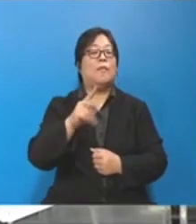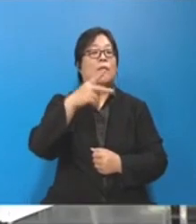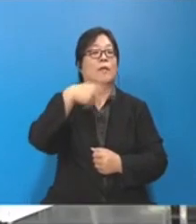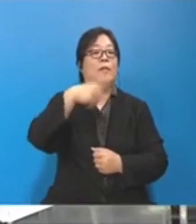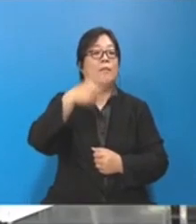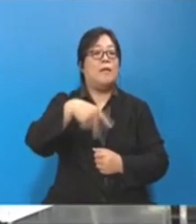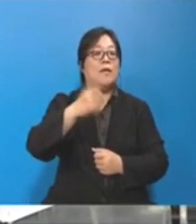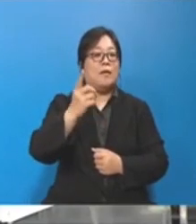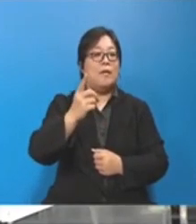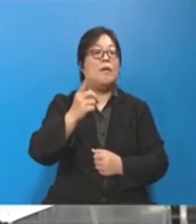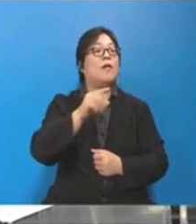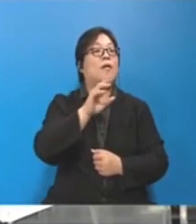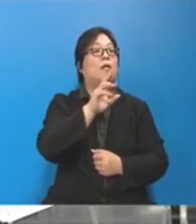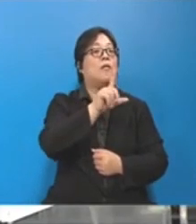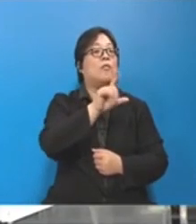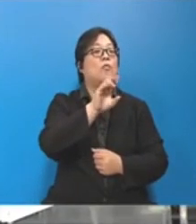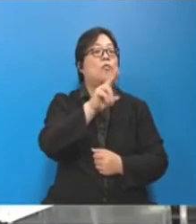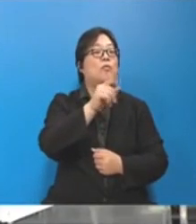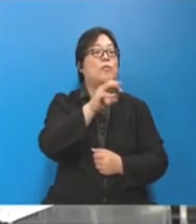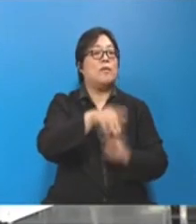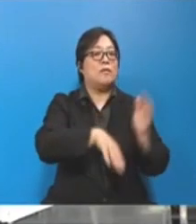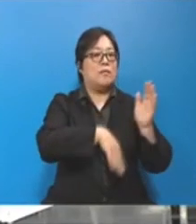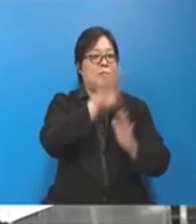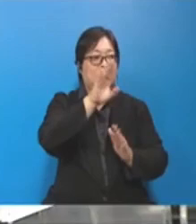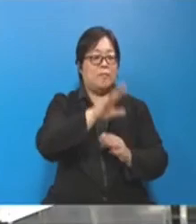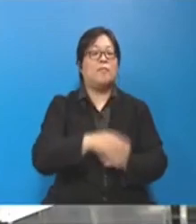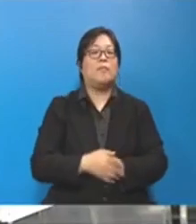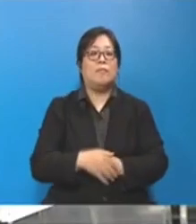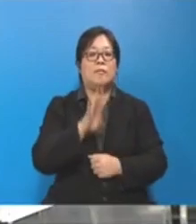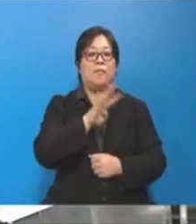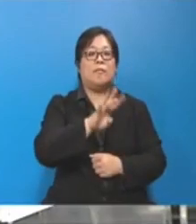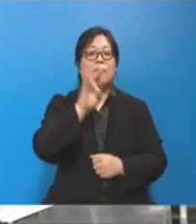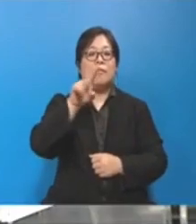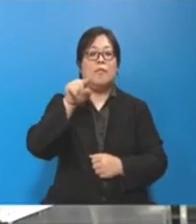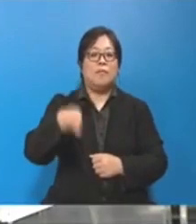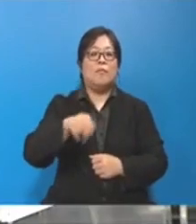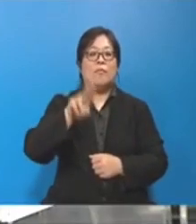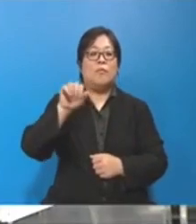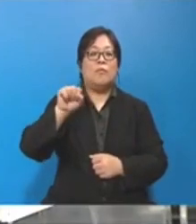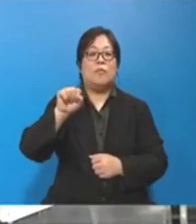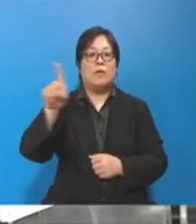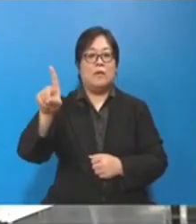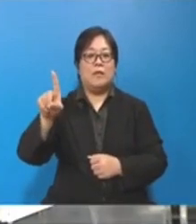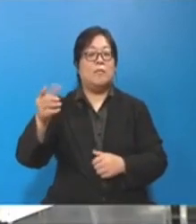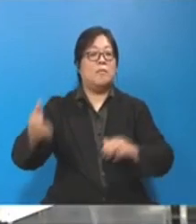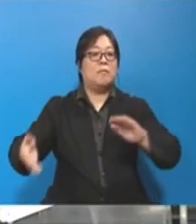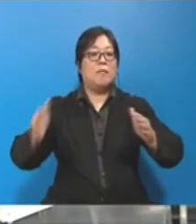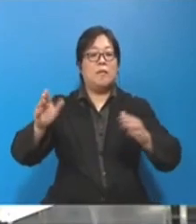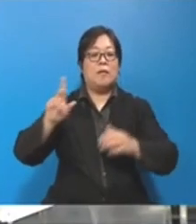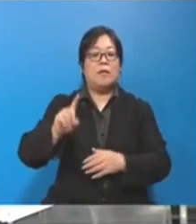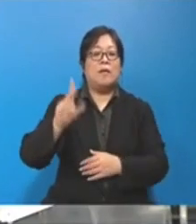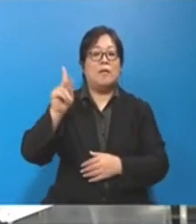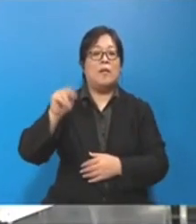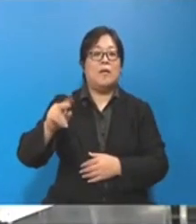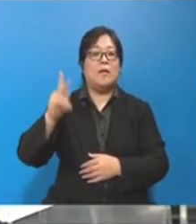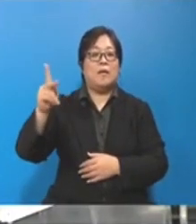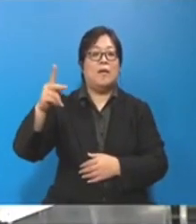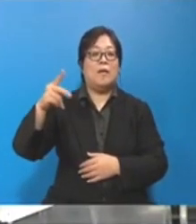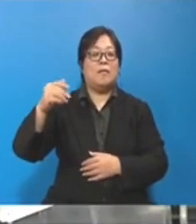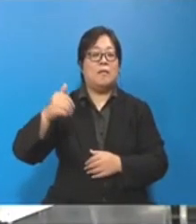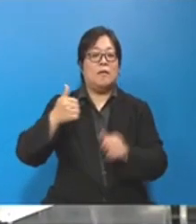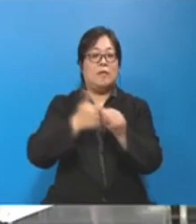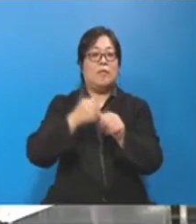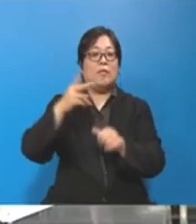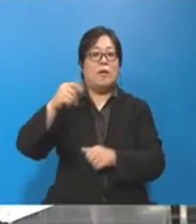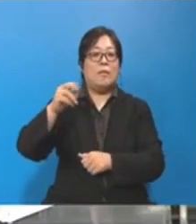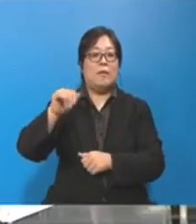lebih tinggi yaitu 174 ratus 58.000 SD berbanding kyb perkapita di